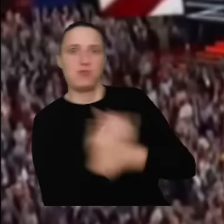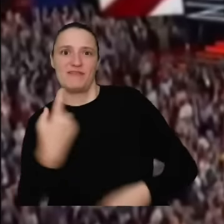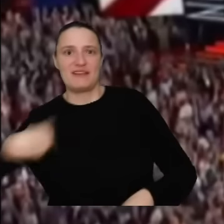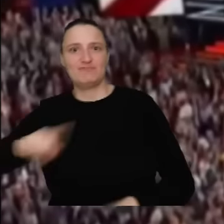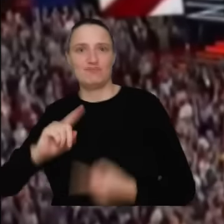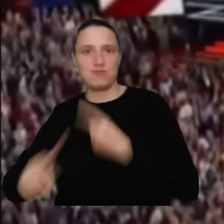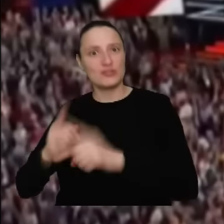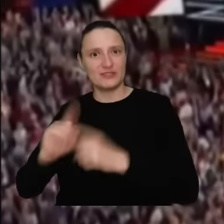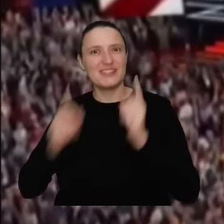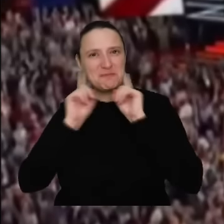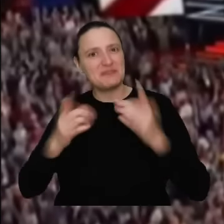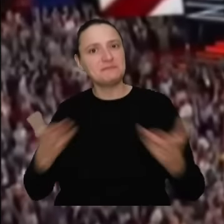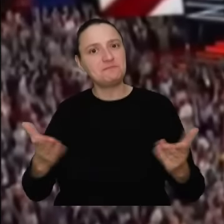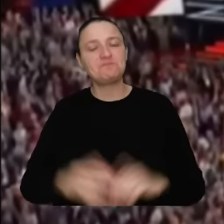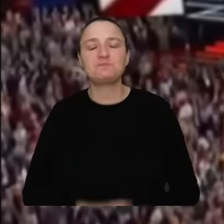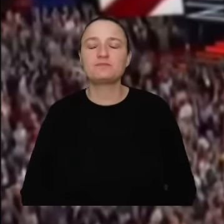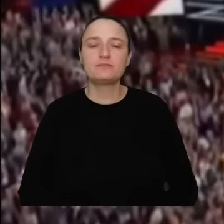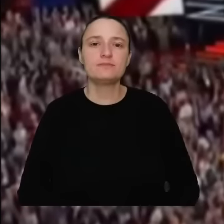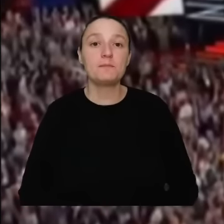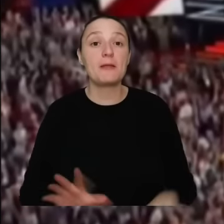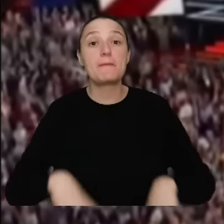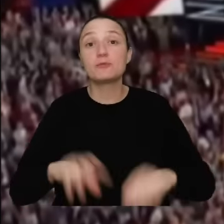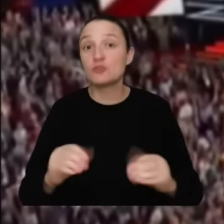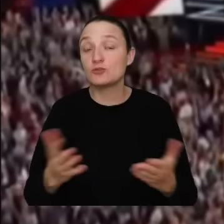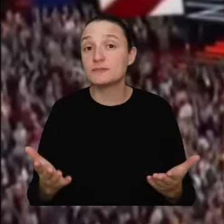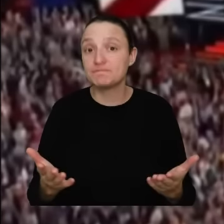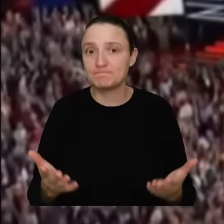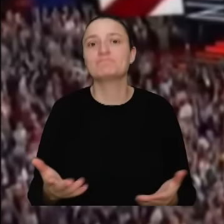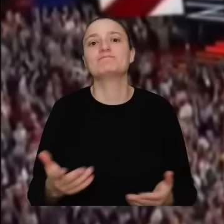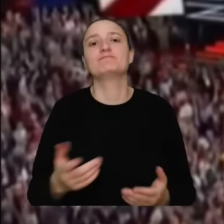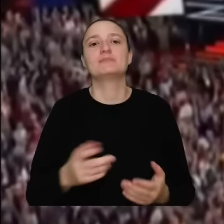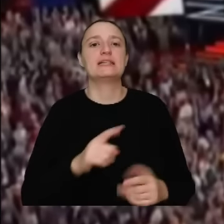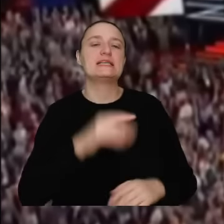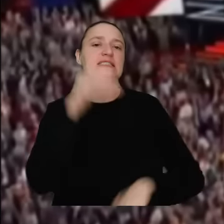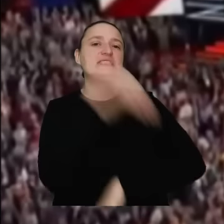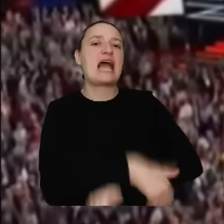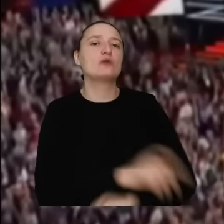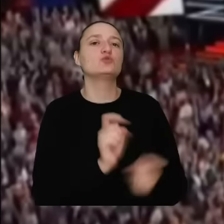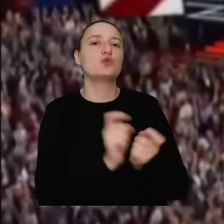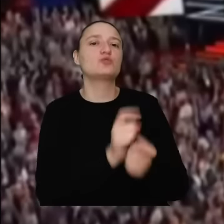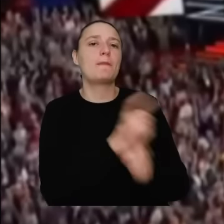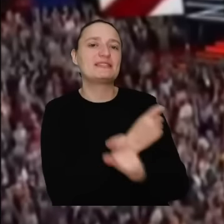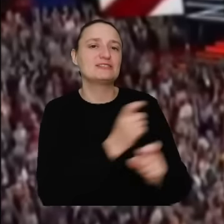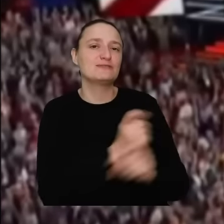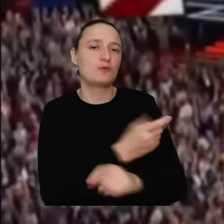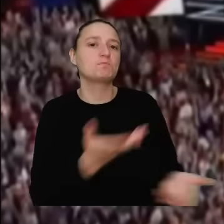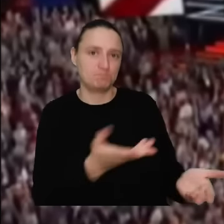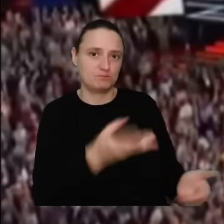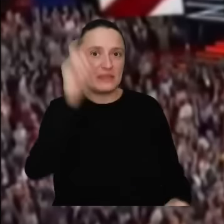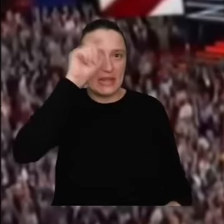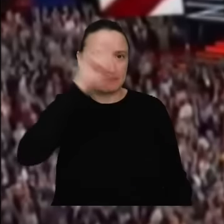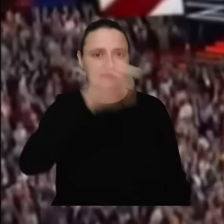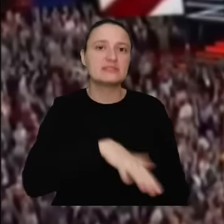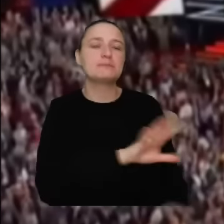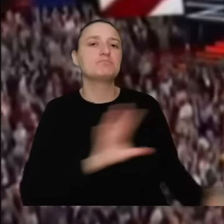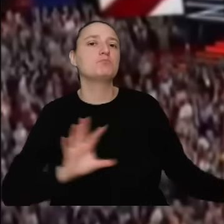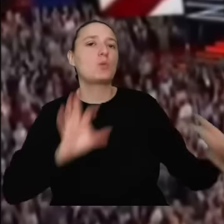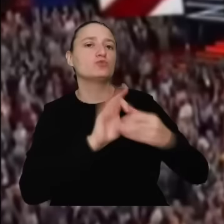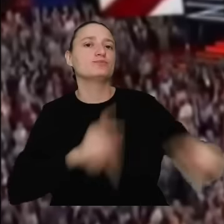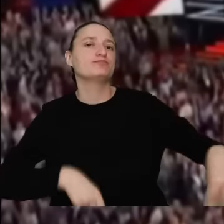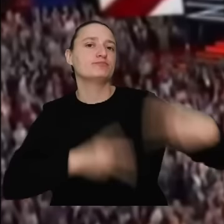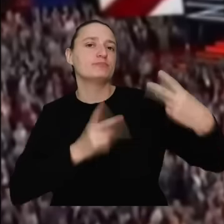przecież oddziaływuje, ale najpierw nasz sąsiad zachodni w Niemczech jest razem z nami, Janusz Życzkowski,